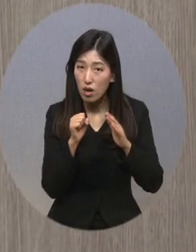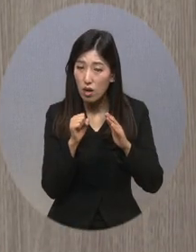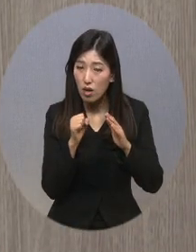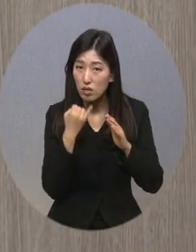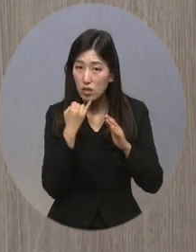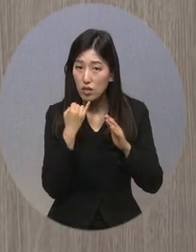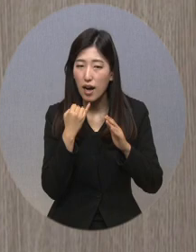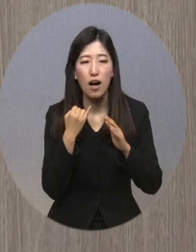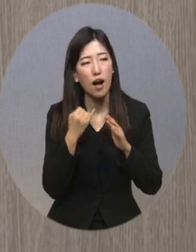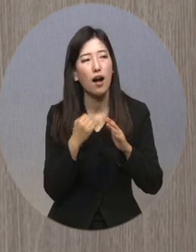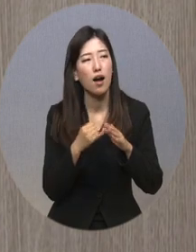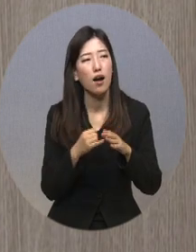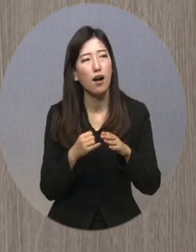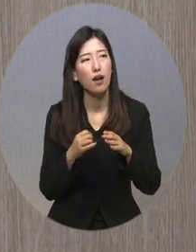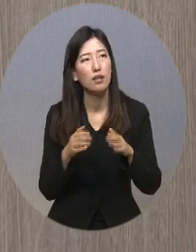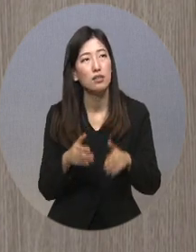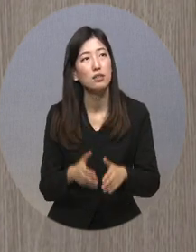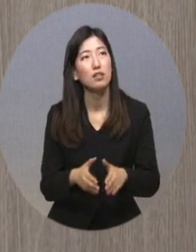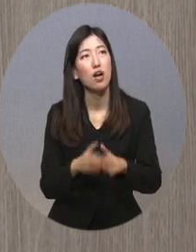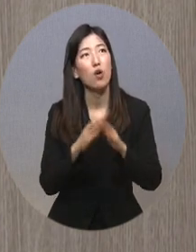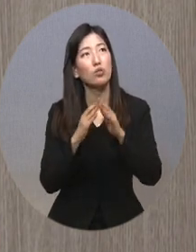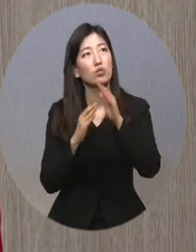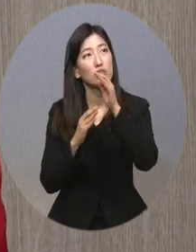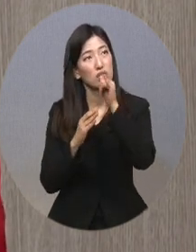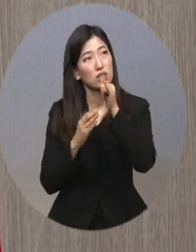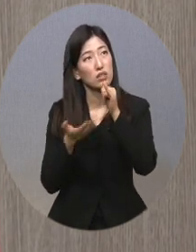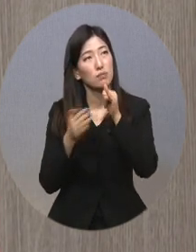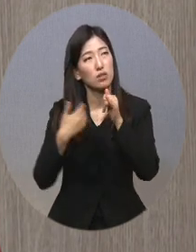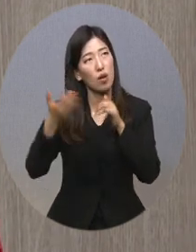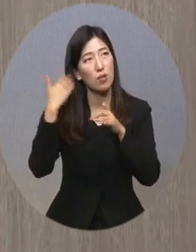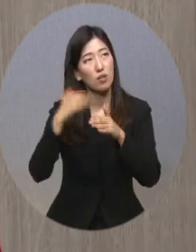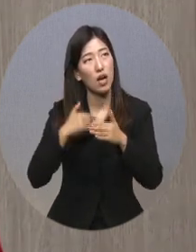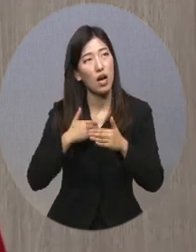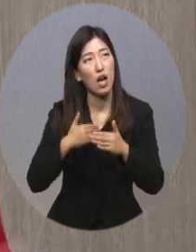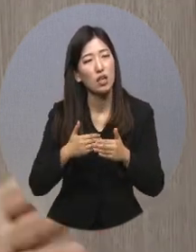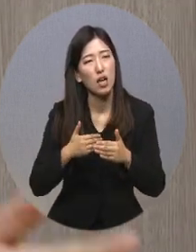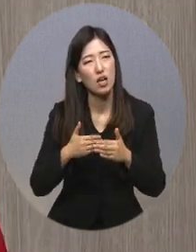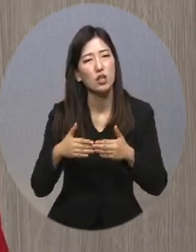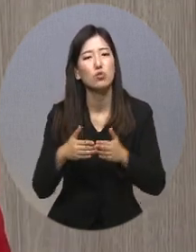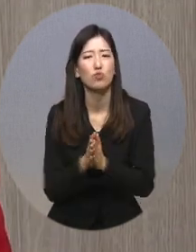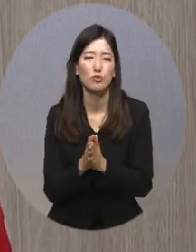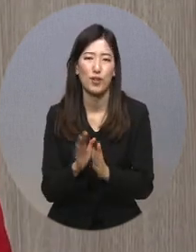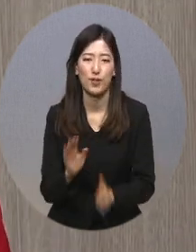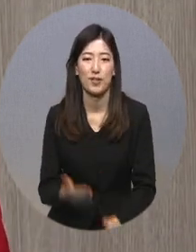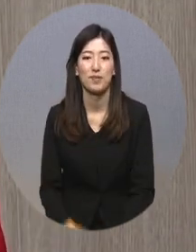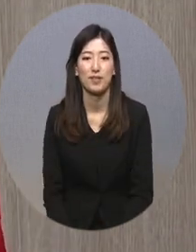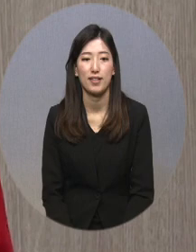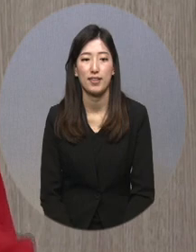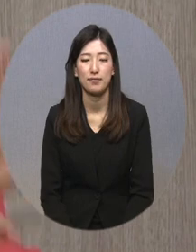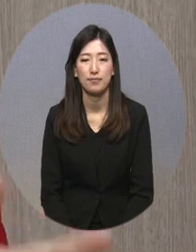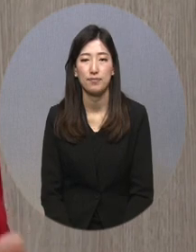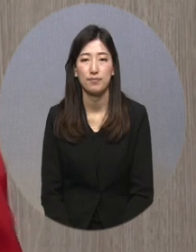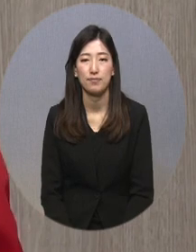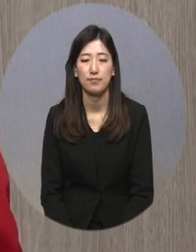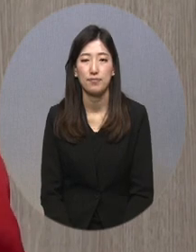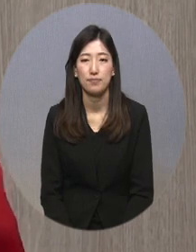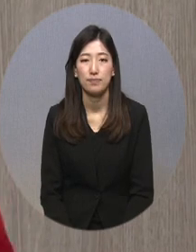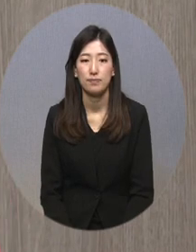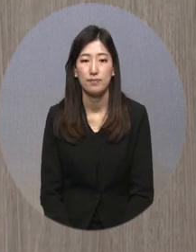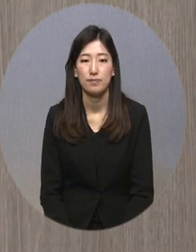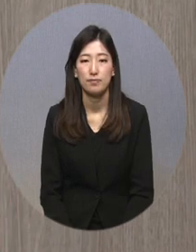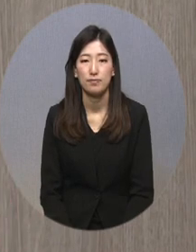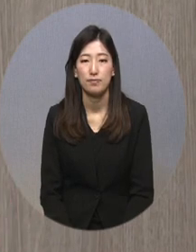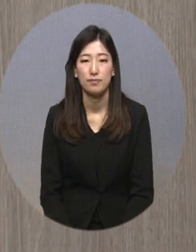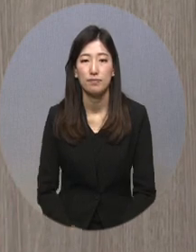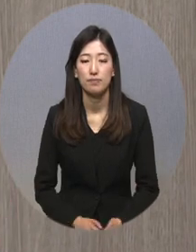전에 그 하다가 중단된 상태고요. 제가 볼 땐 조금 더 일찍 조금 더 이른 시기에 만나면 더